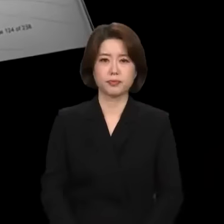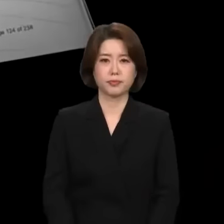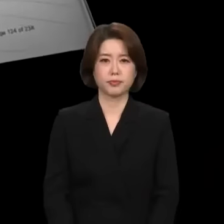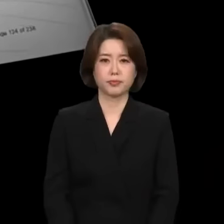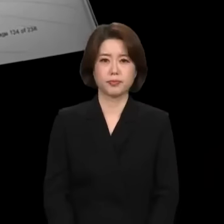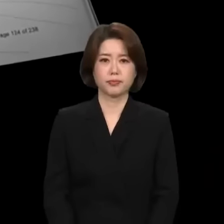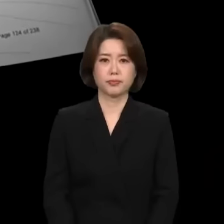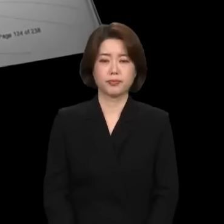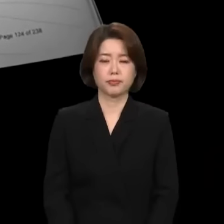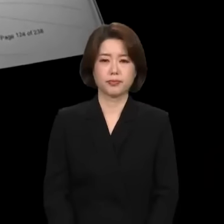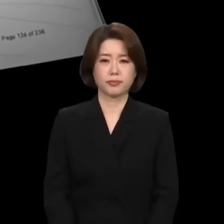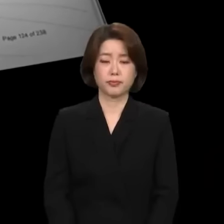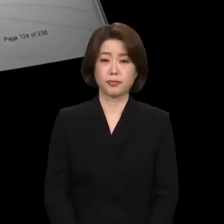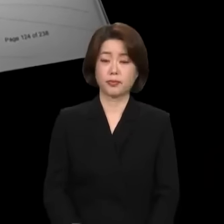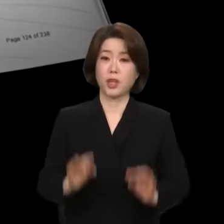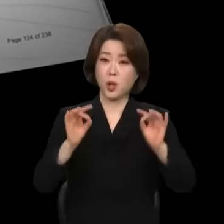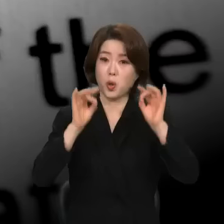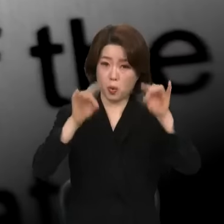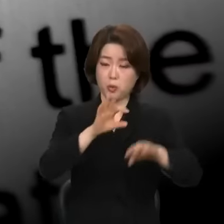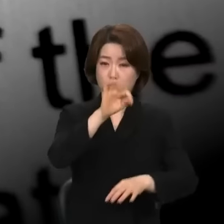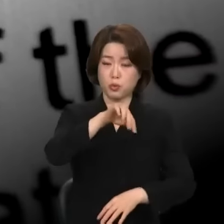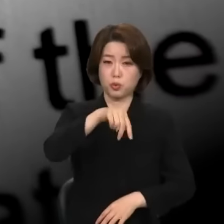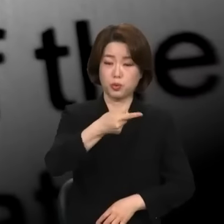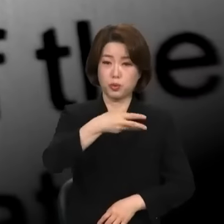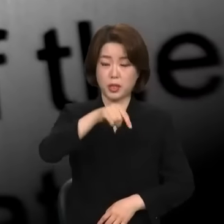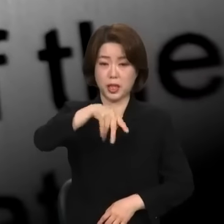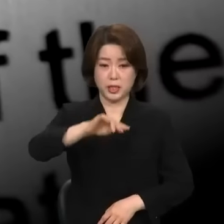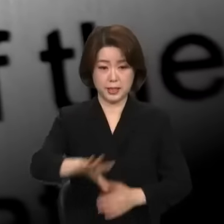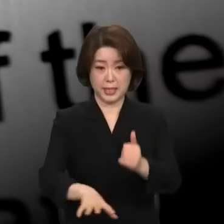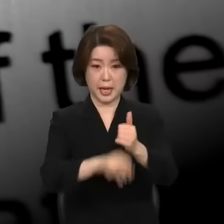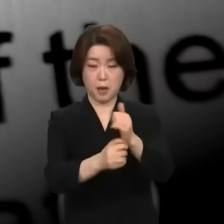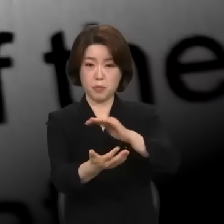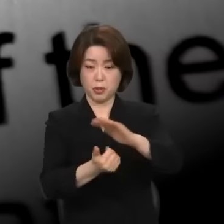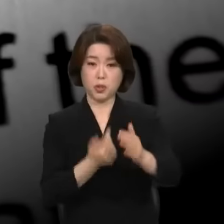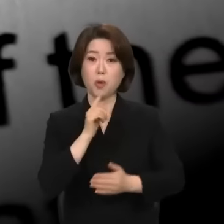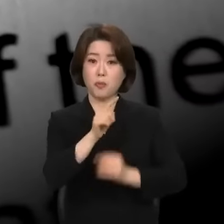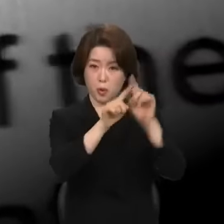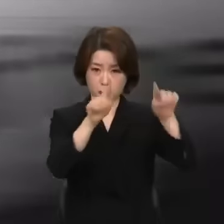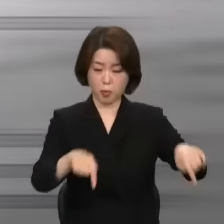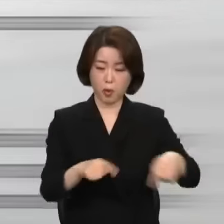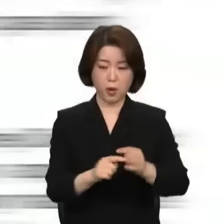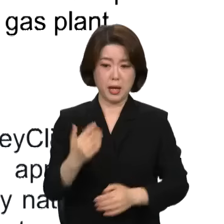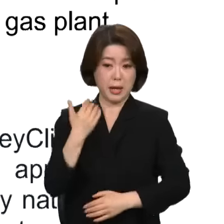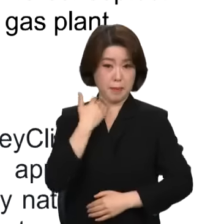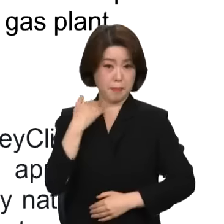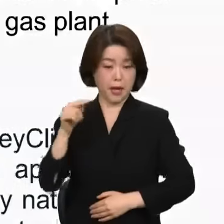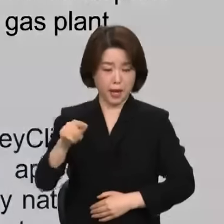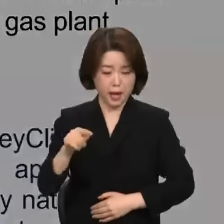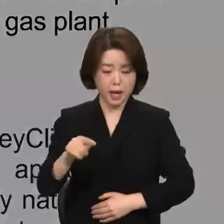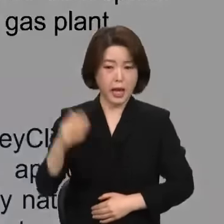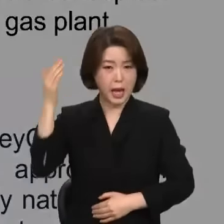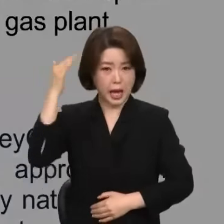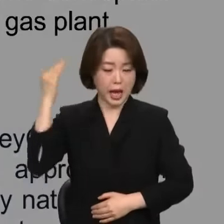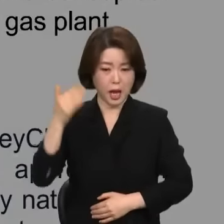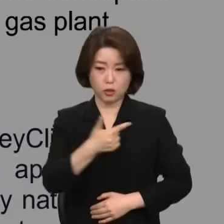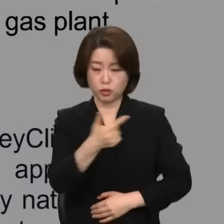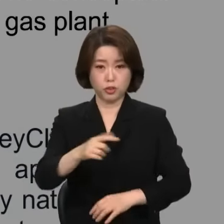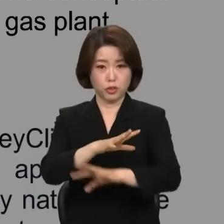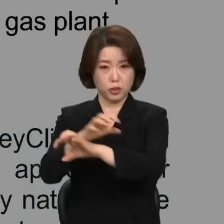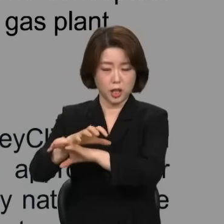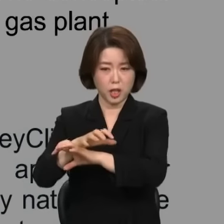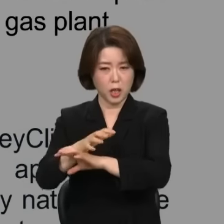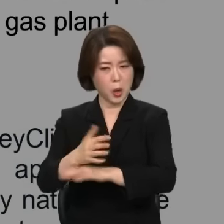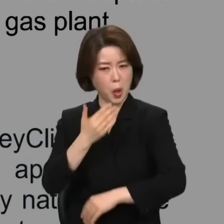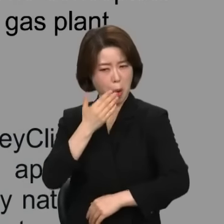기자입니다 호주 회사 우두 사이드의 합병전 보고서입니다 잠재 구조인 한국의 대개가 유만 구조가 될 확률은